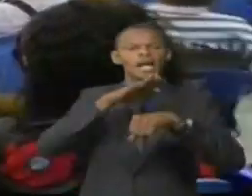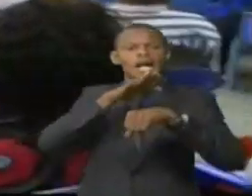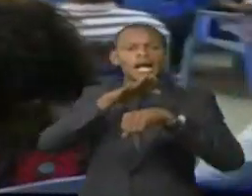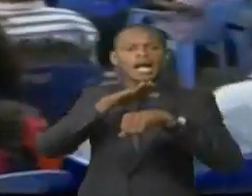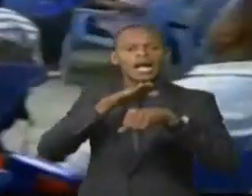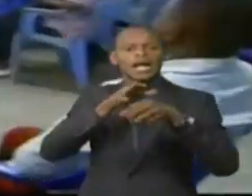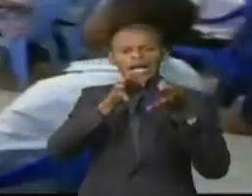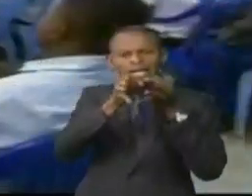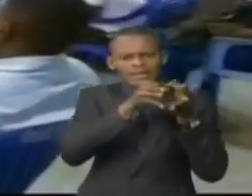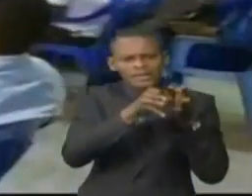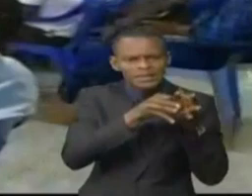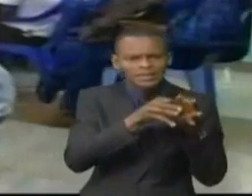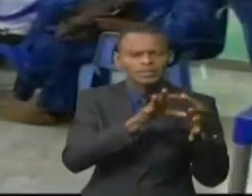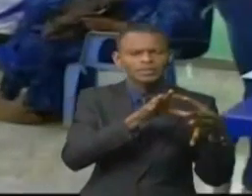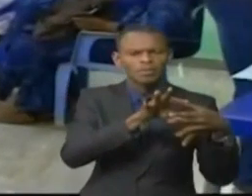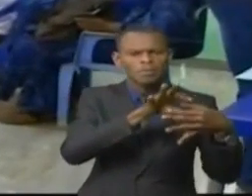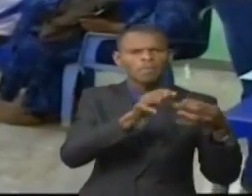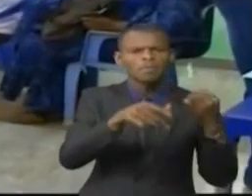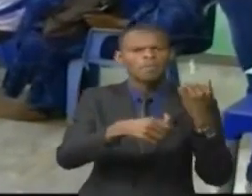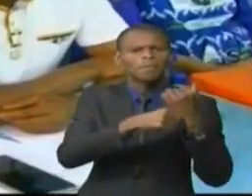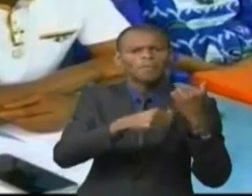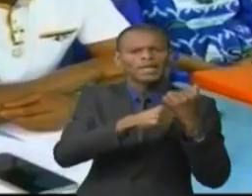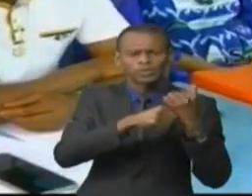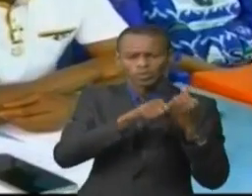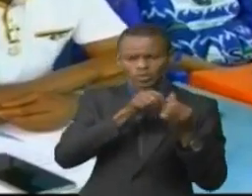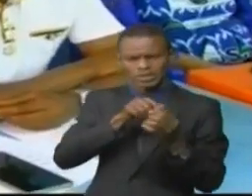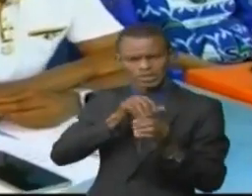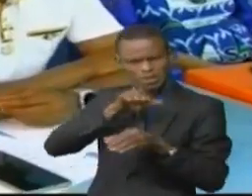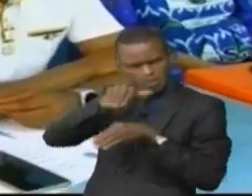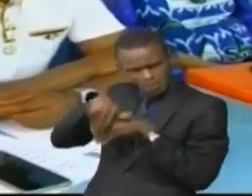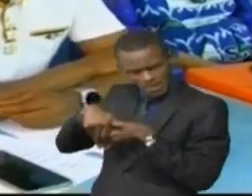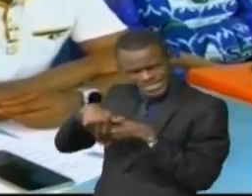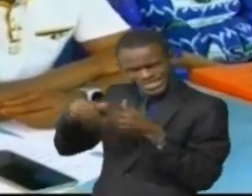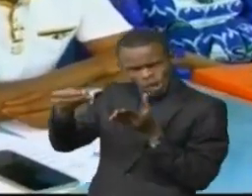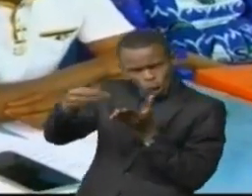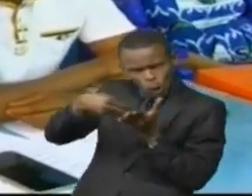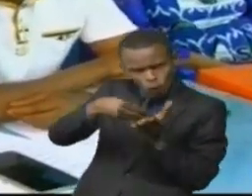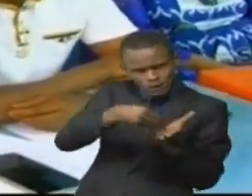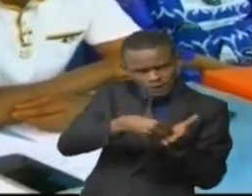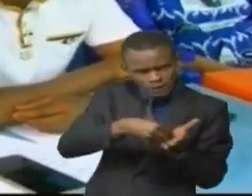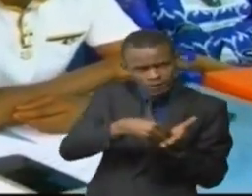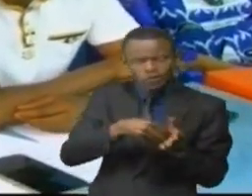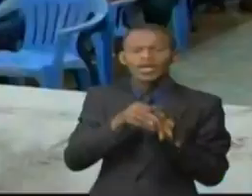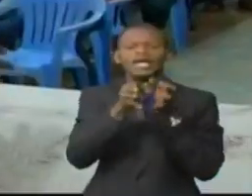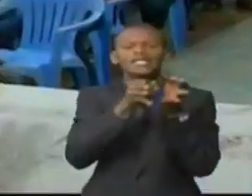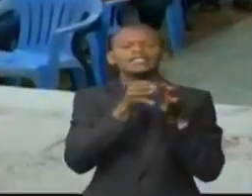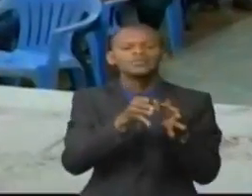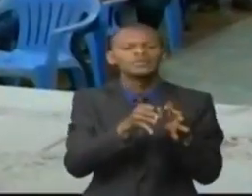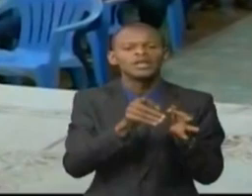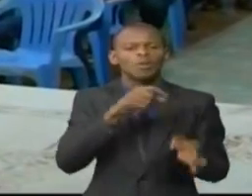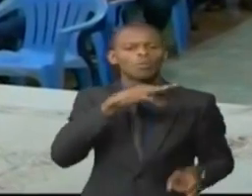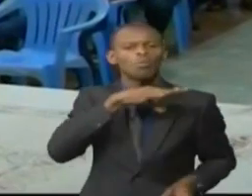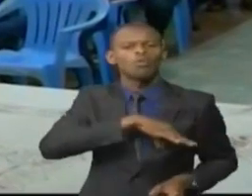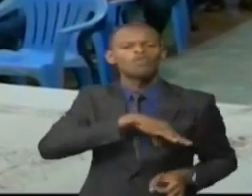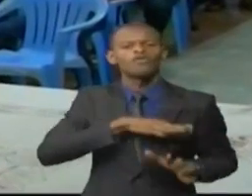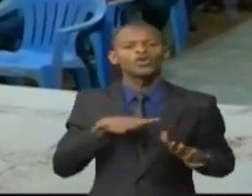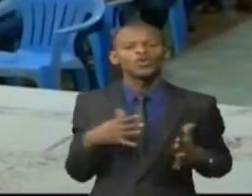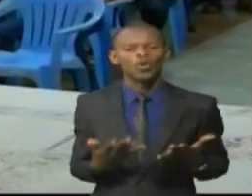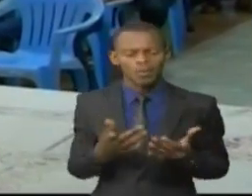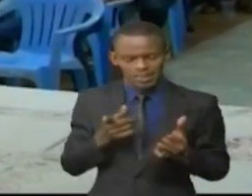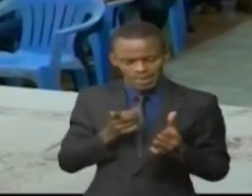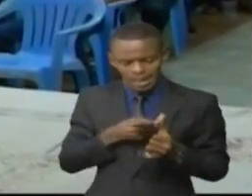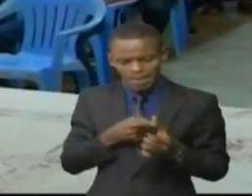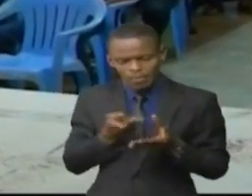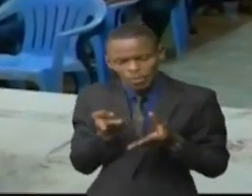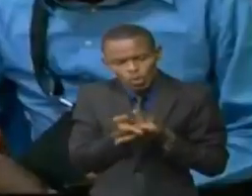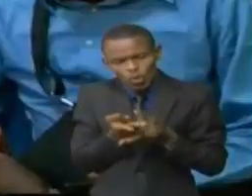pour la paix, les conditions requises pour bénéficier de ces prestations. Il faut donc être détenteur des supports appropriés,